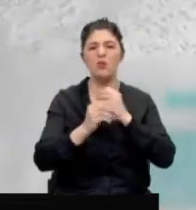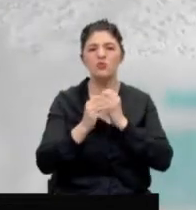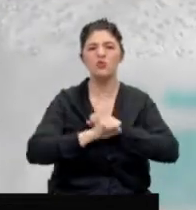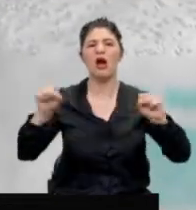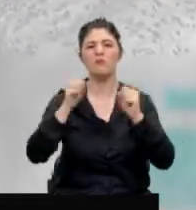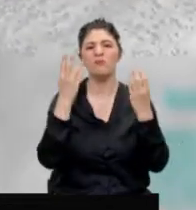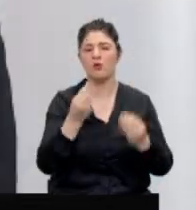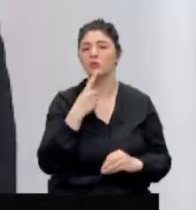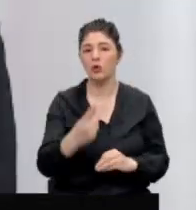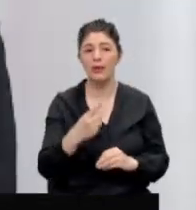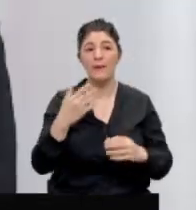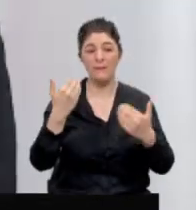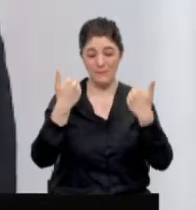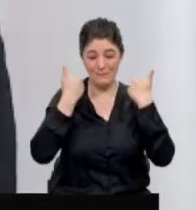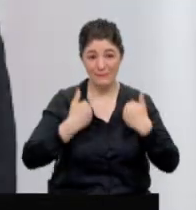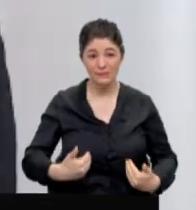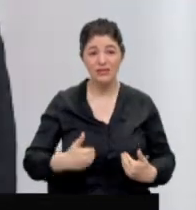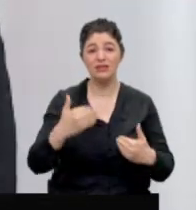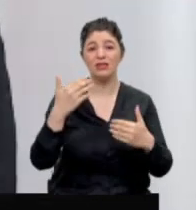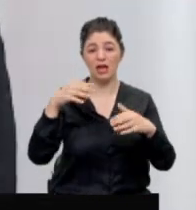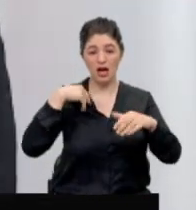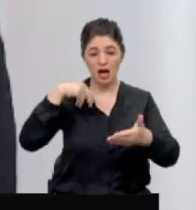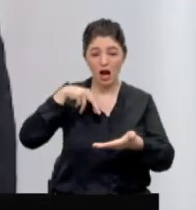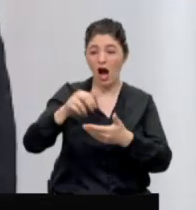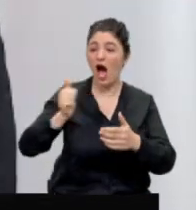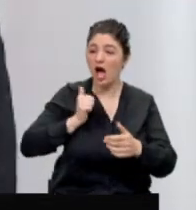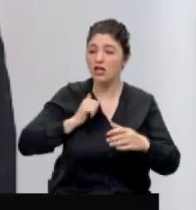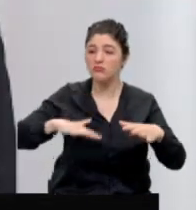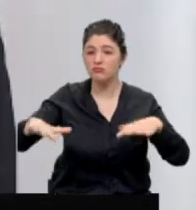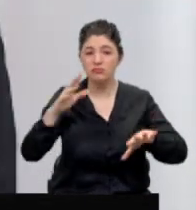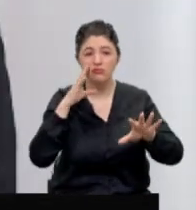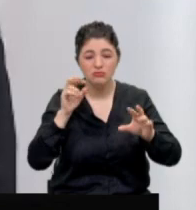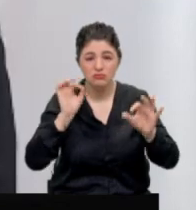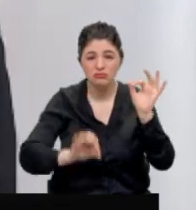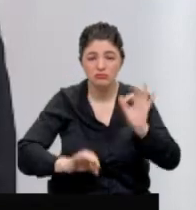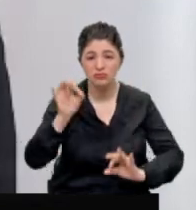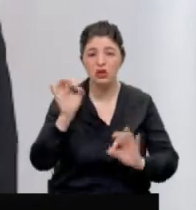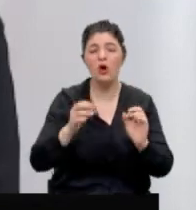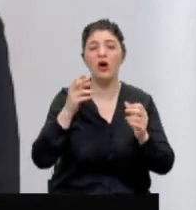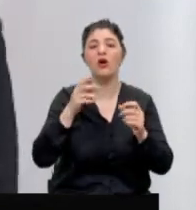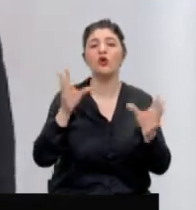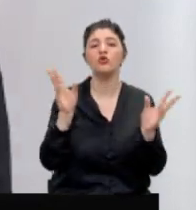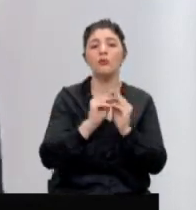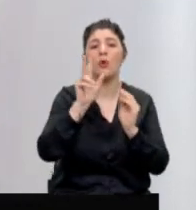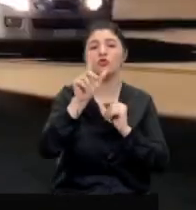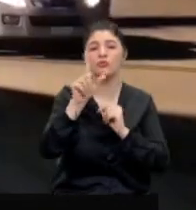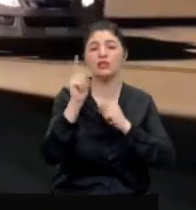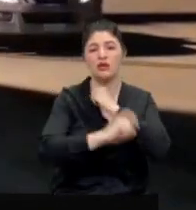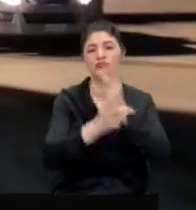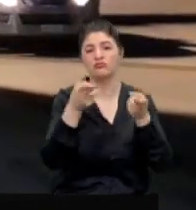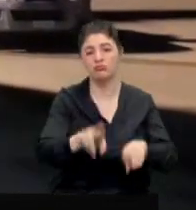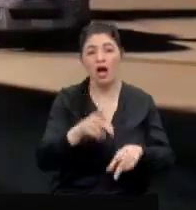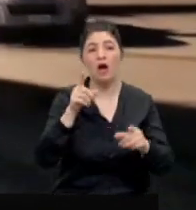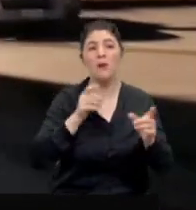zayiat verdiğini söyledi. Bizzat kara unsurlarımız tarafından, komandolarımız tarafından esir getirilen terörist sayısı da toplam 31.